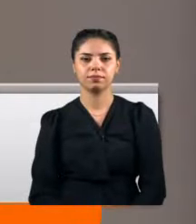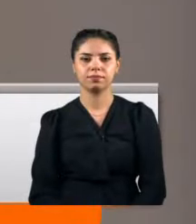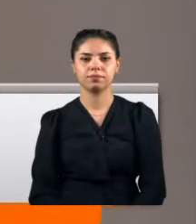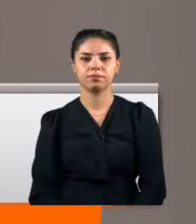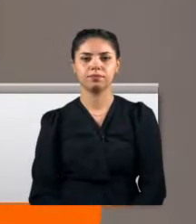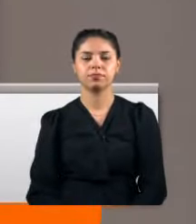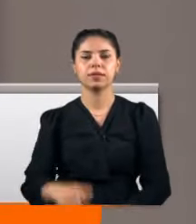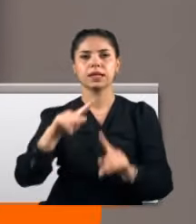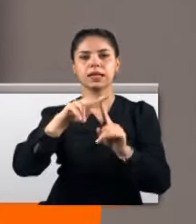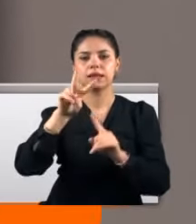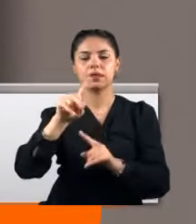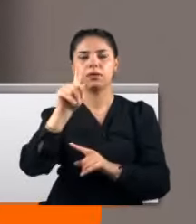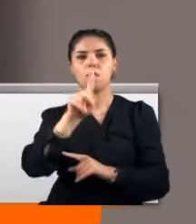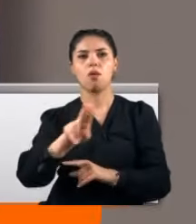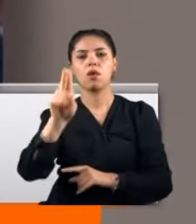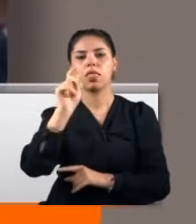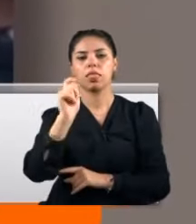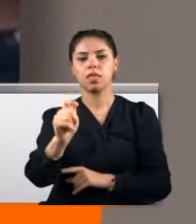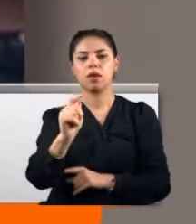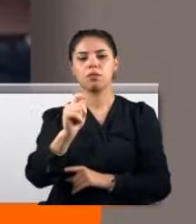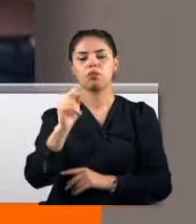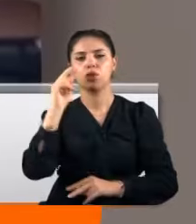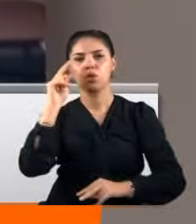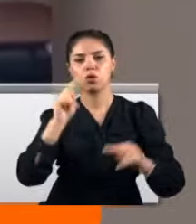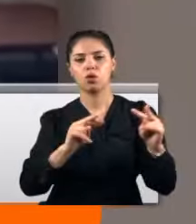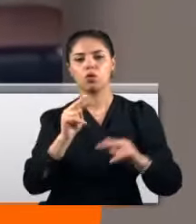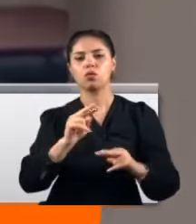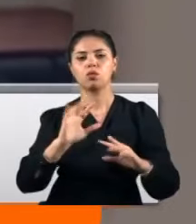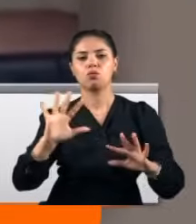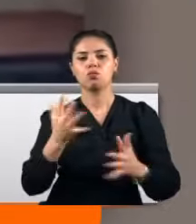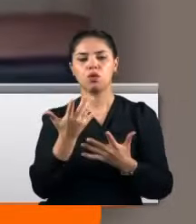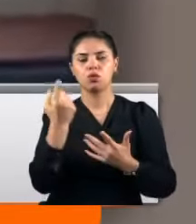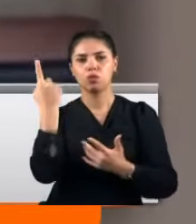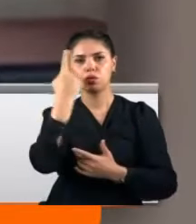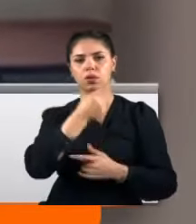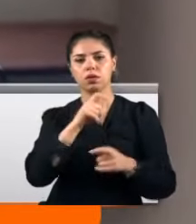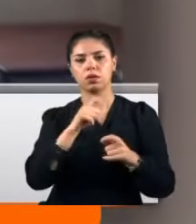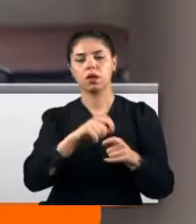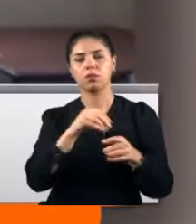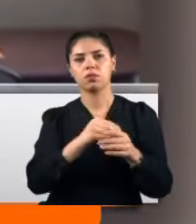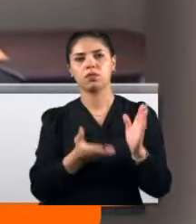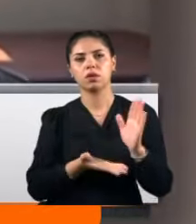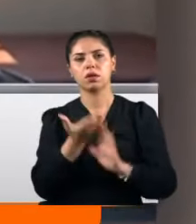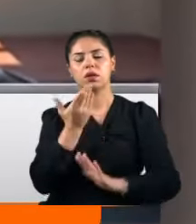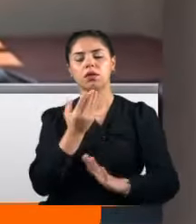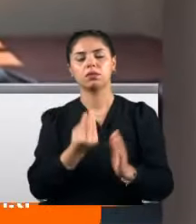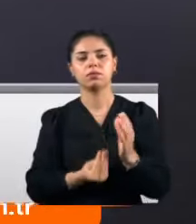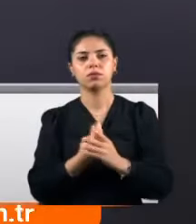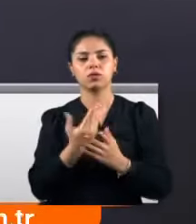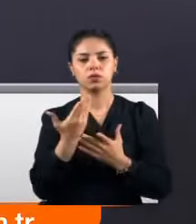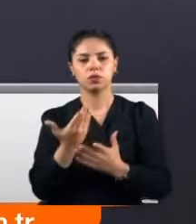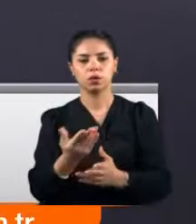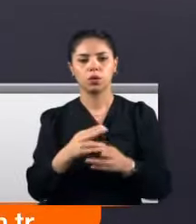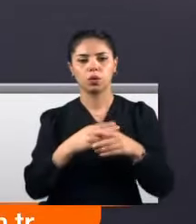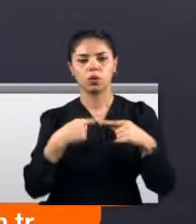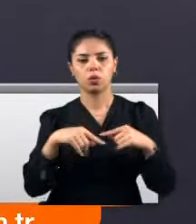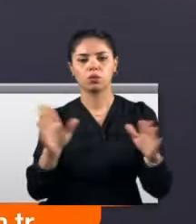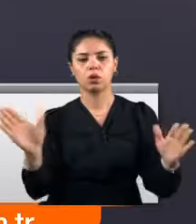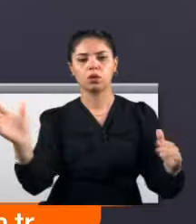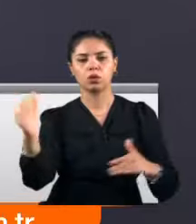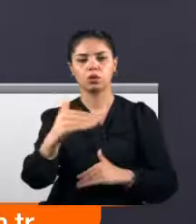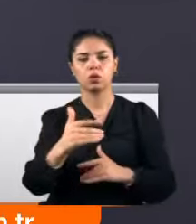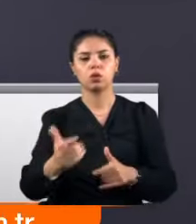Oysa televizyonun 17 Temmuz'da yapılan görüşmelerde arızalandığı ve tamir için kaldırıldığı ortaya çıktı. Komisyon salonunda